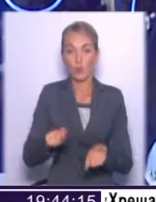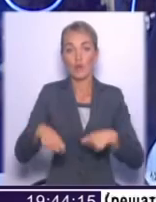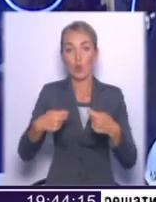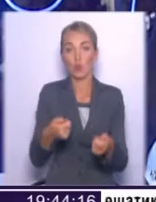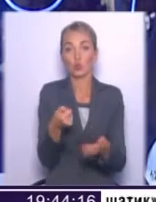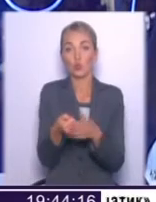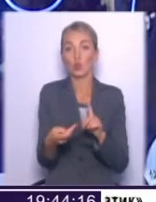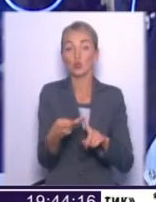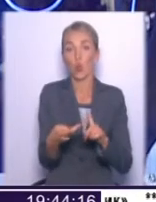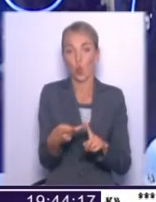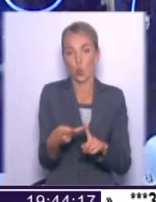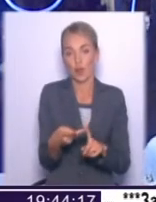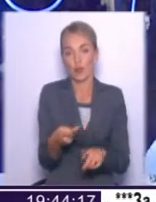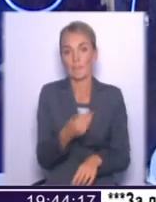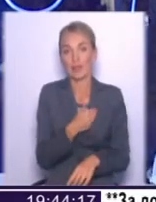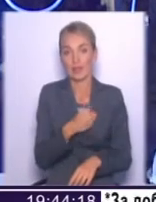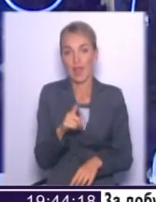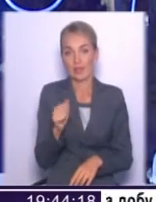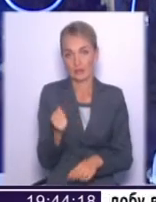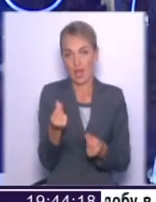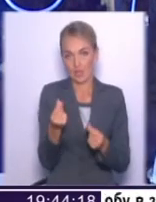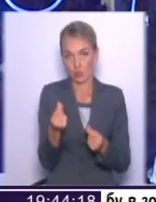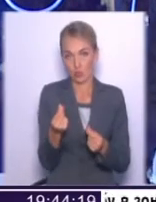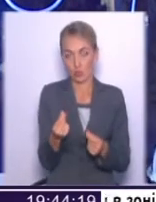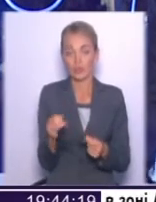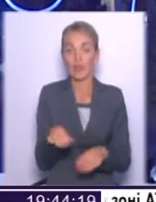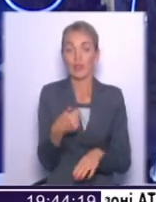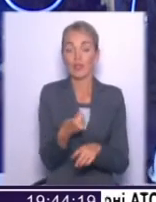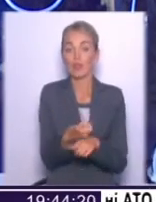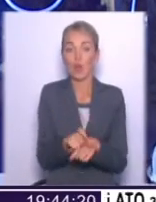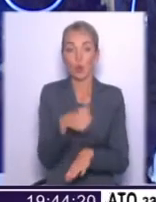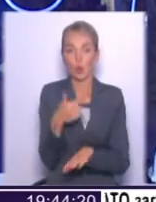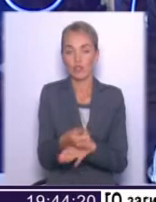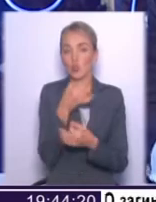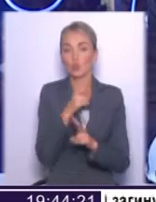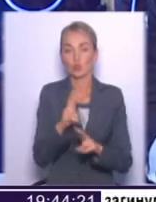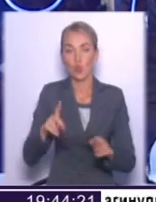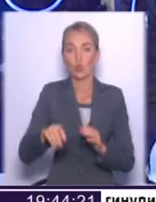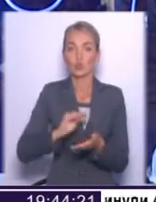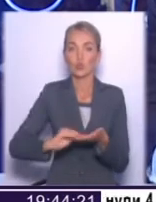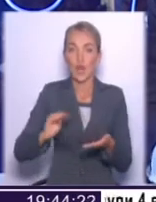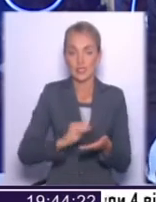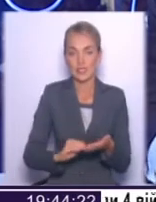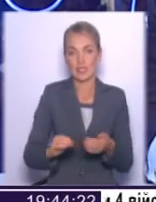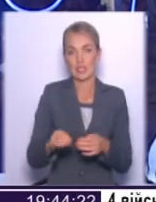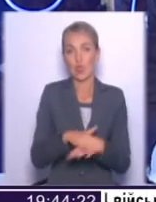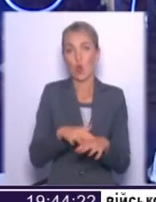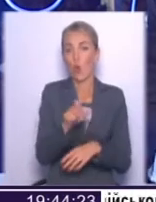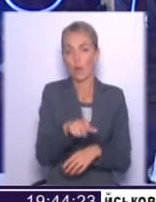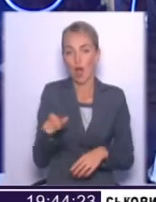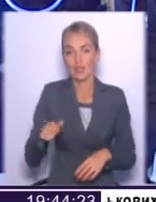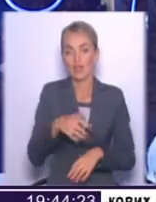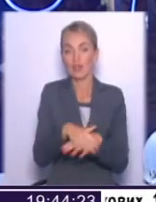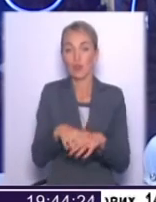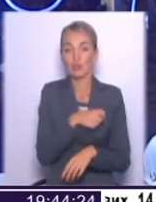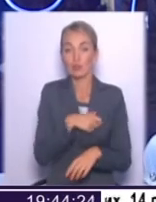другого претендента за ціною. І найголовніше, що будь-хто, журналісти, громадськість, народні депутати, правоохоронні